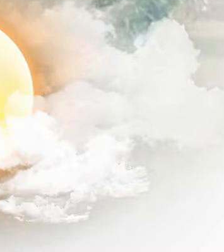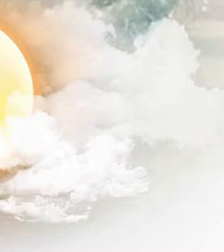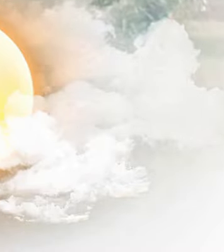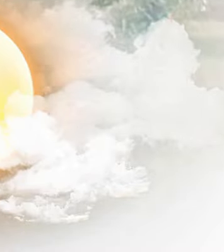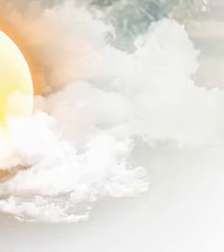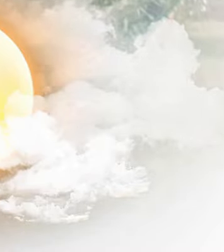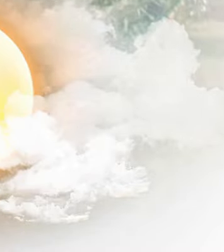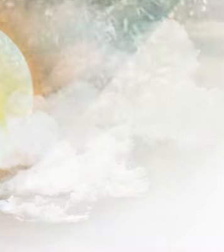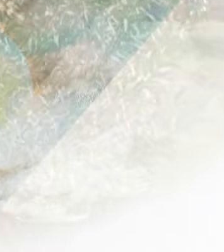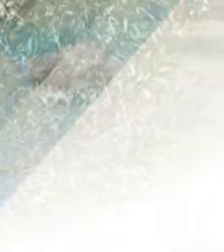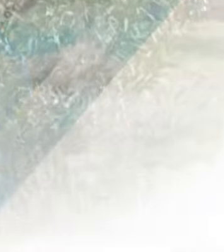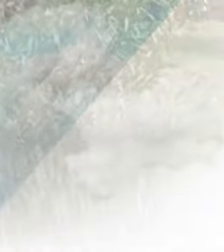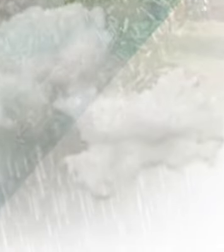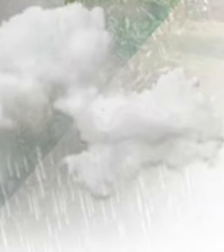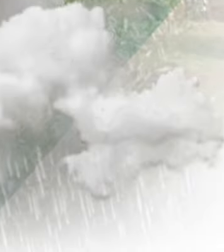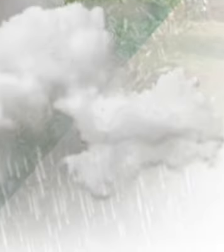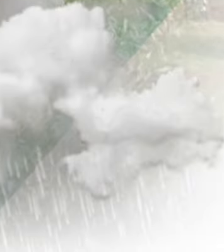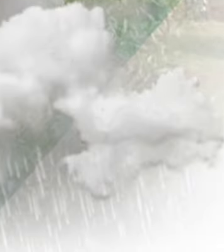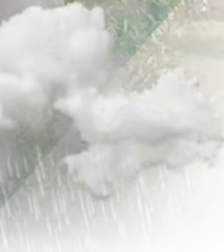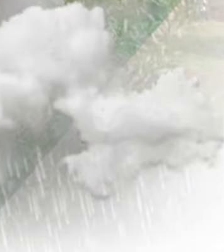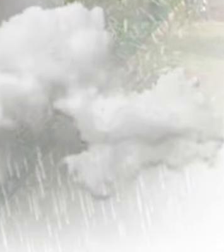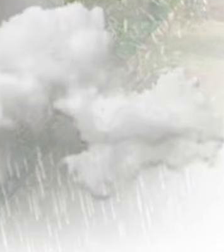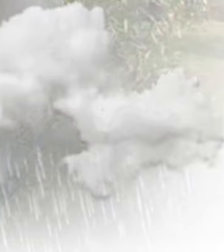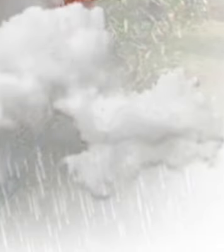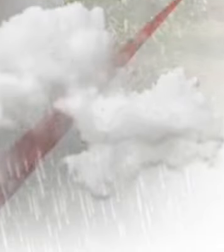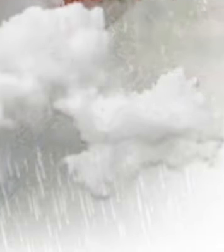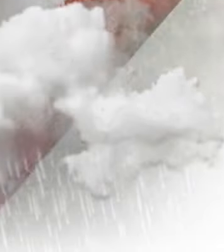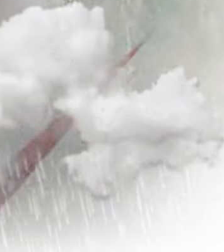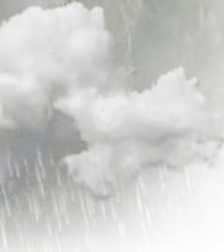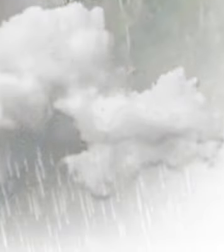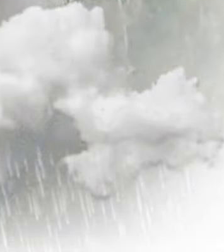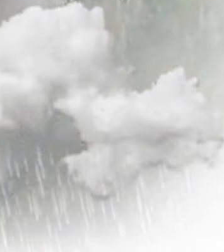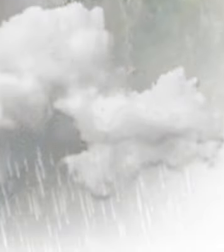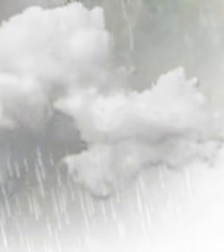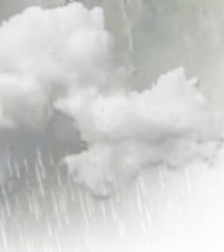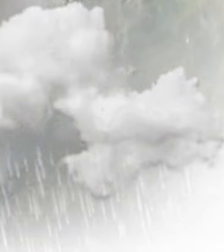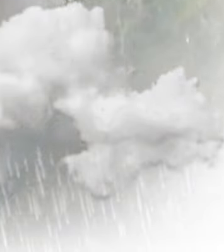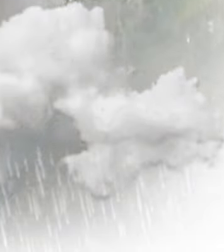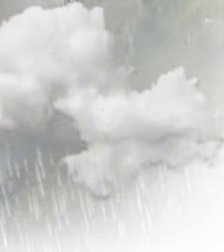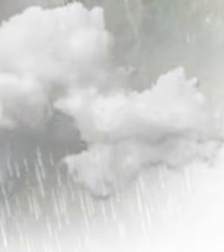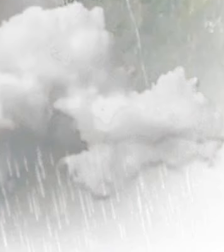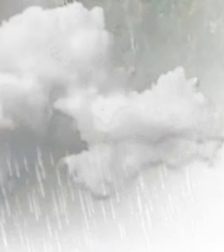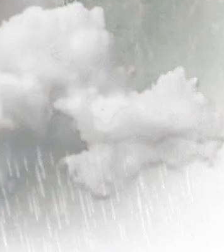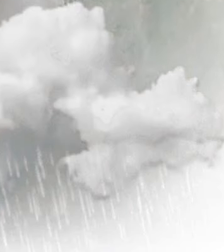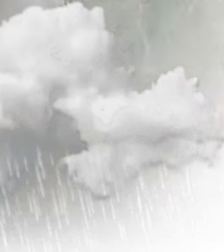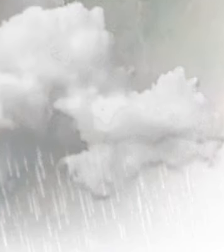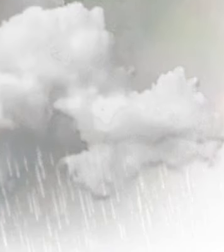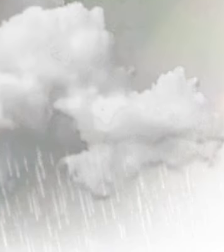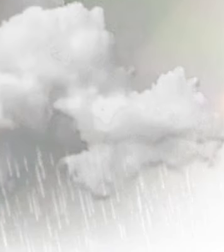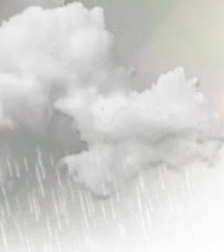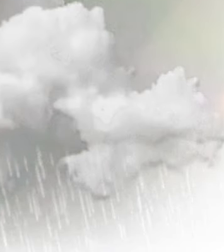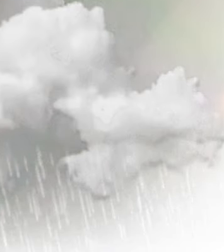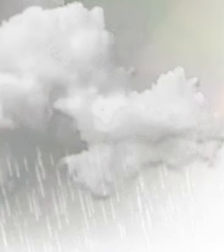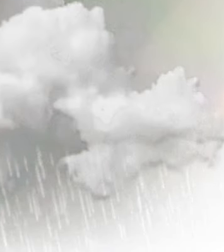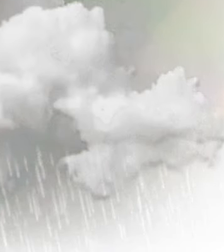17 метров на секунду. У мостах и Лидия каля 11 градусов тепла раницей и до плюс 13 днем